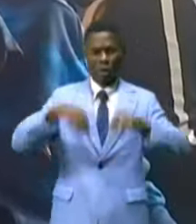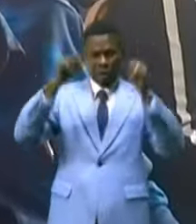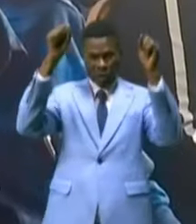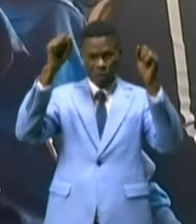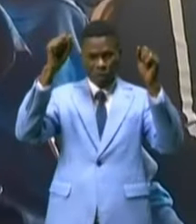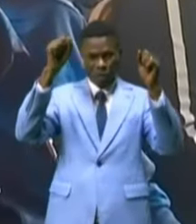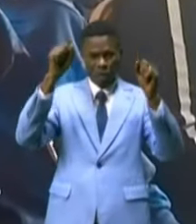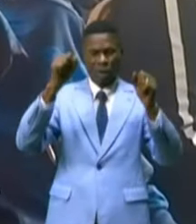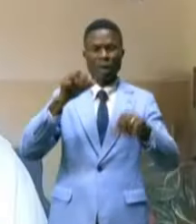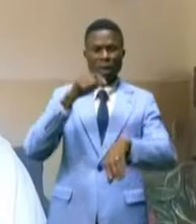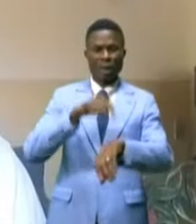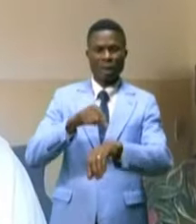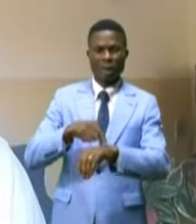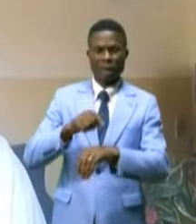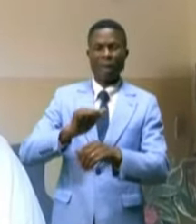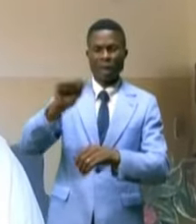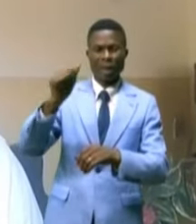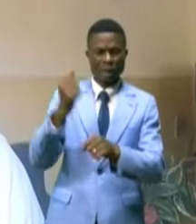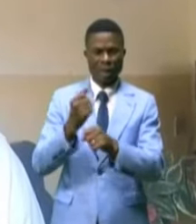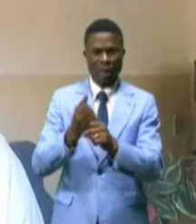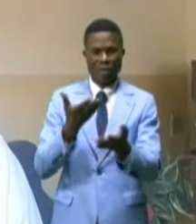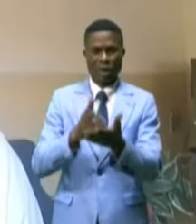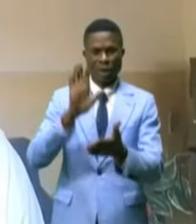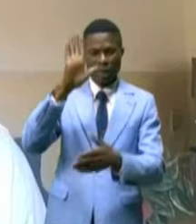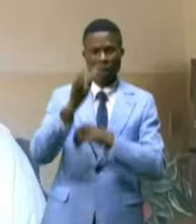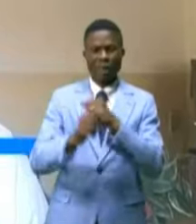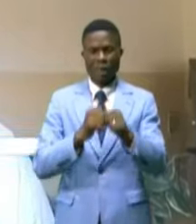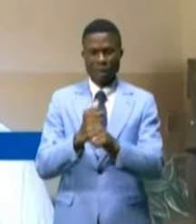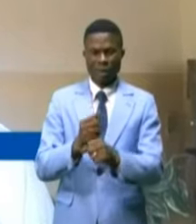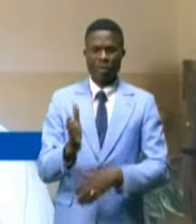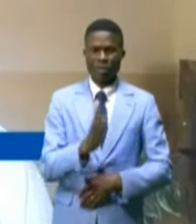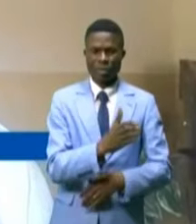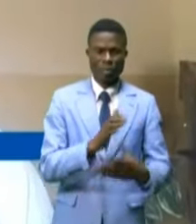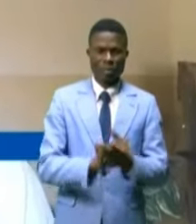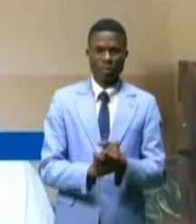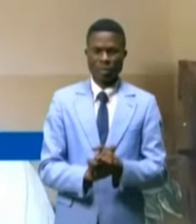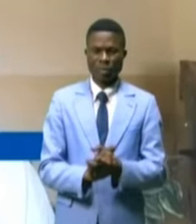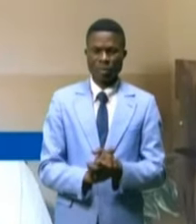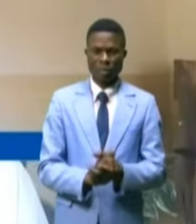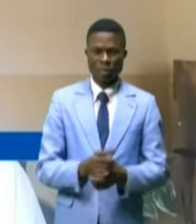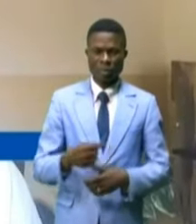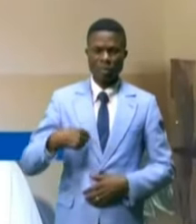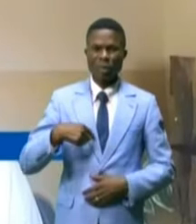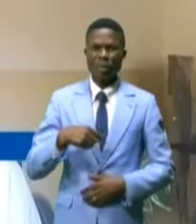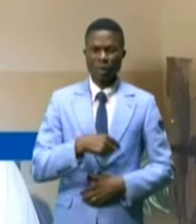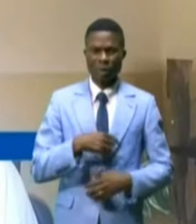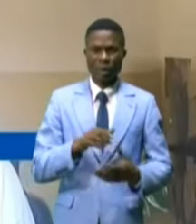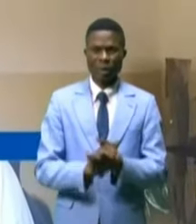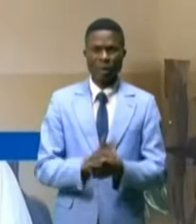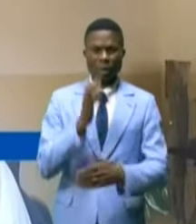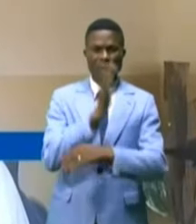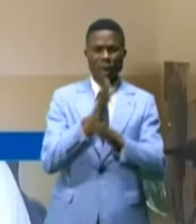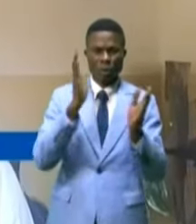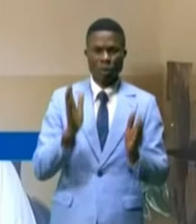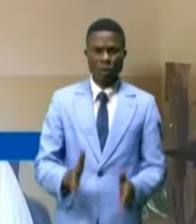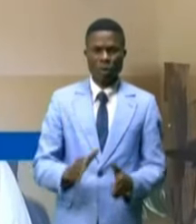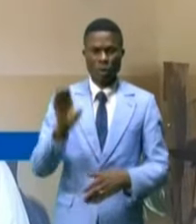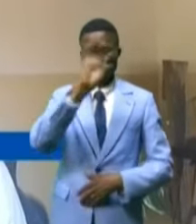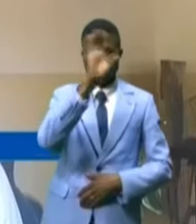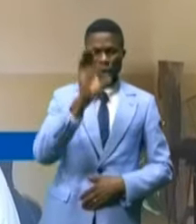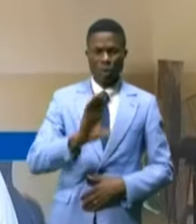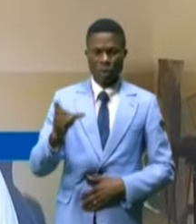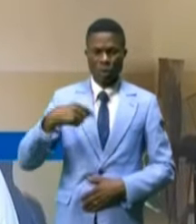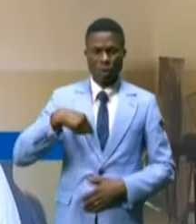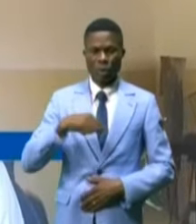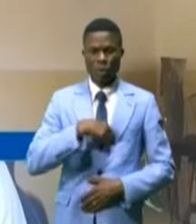de leur mandat. Il s'agit bien de la validation du mandat du conseiller communal que nous